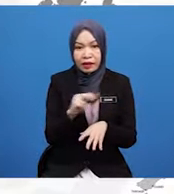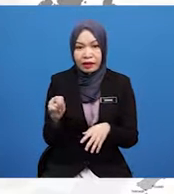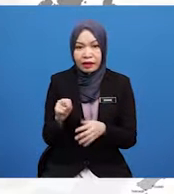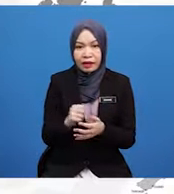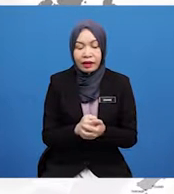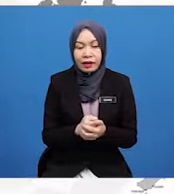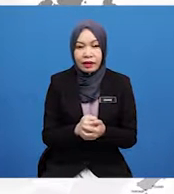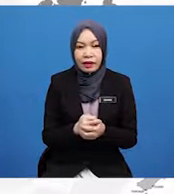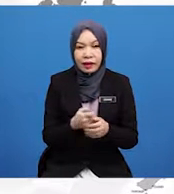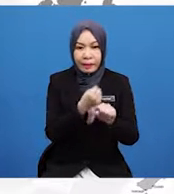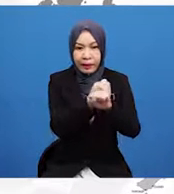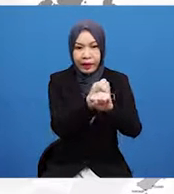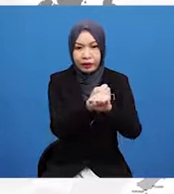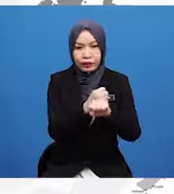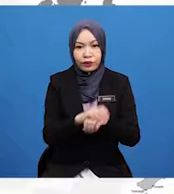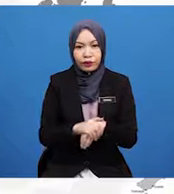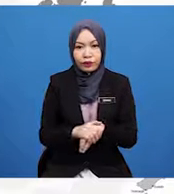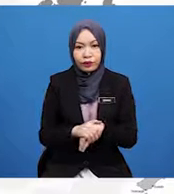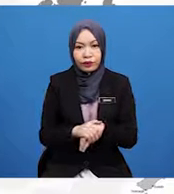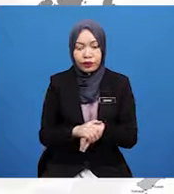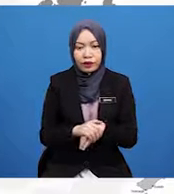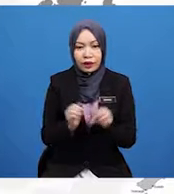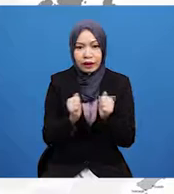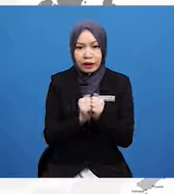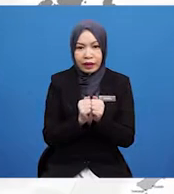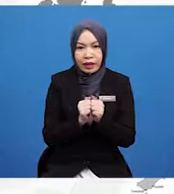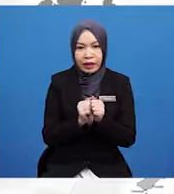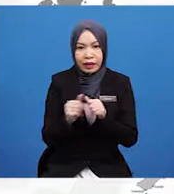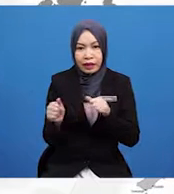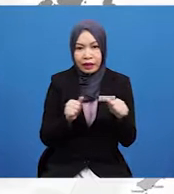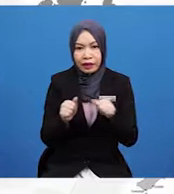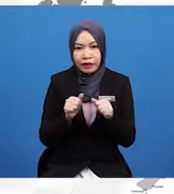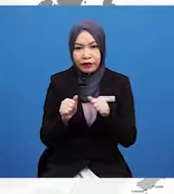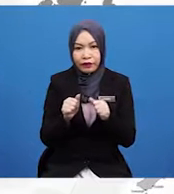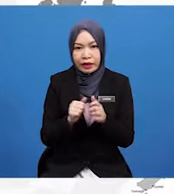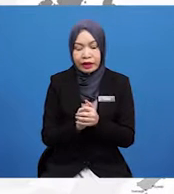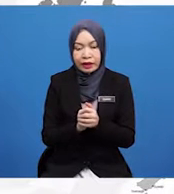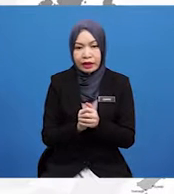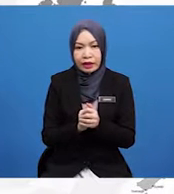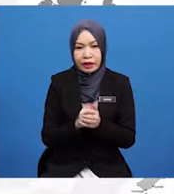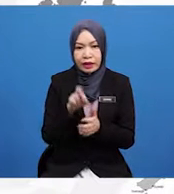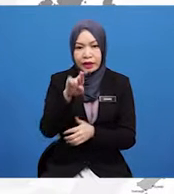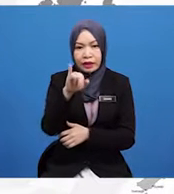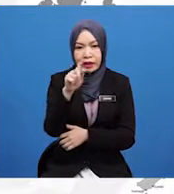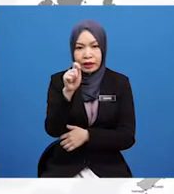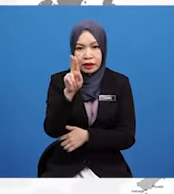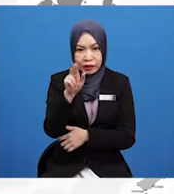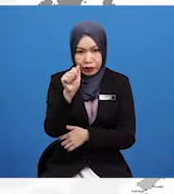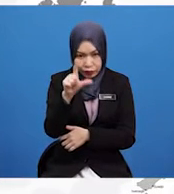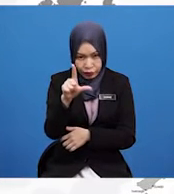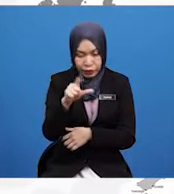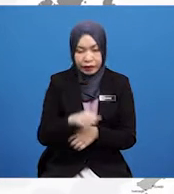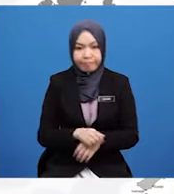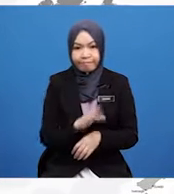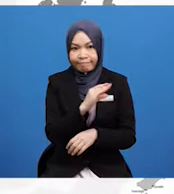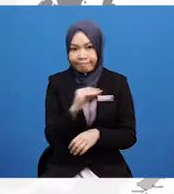kaitan dengan upacara ritual atau tempat ibadah lainnya Hai lokasi seterusnya ialah dicodin